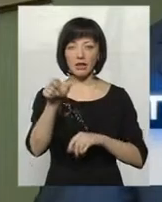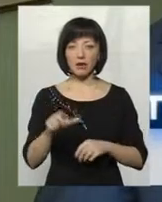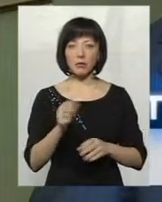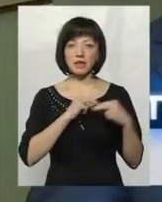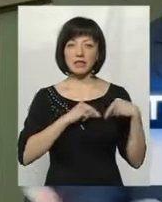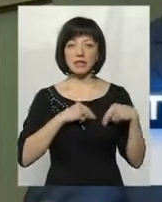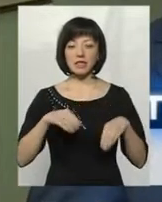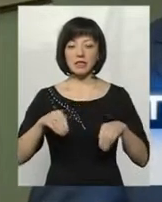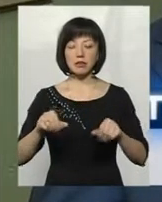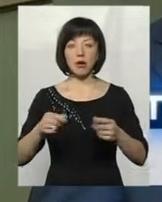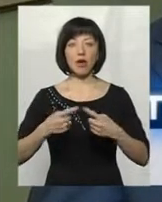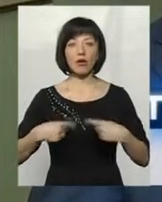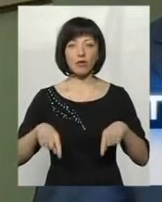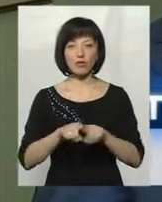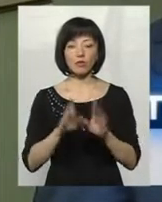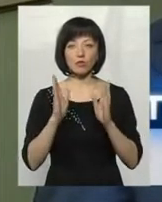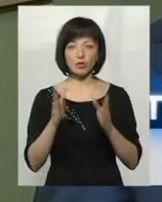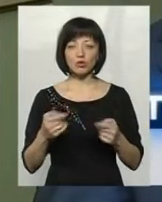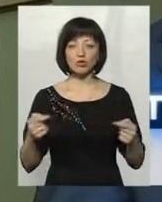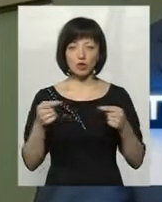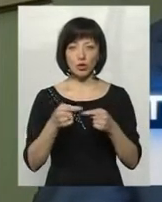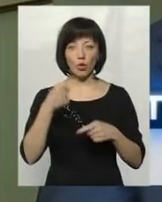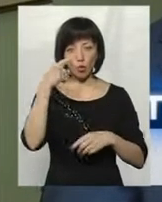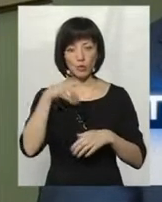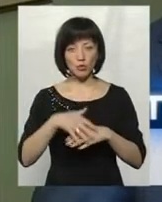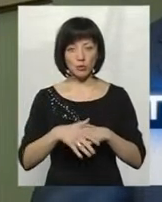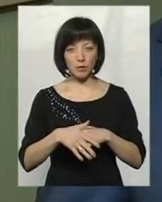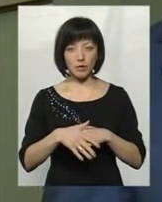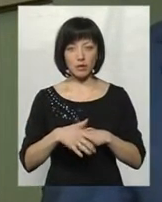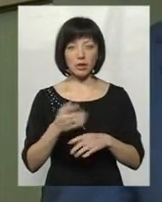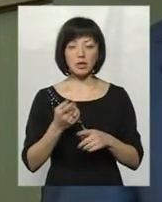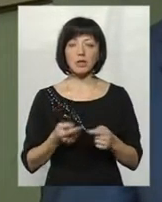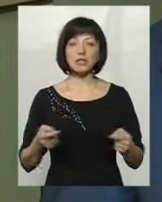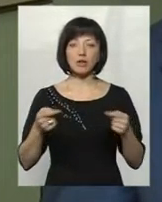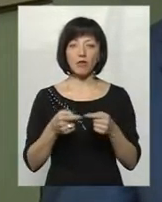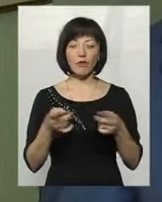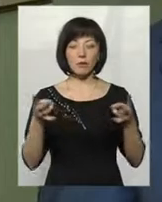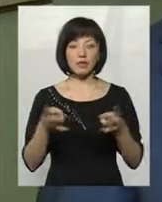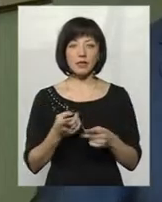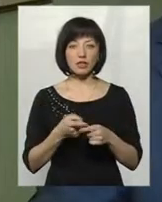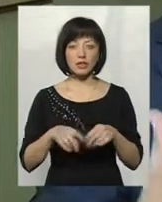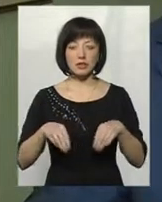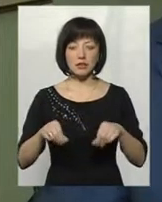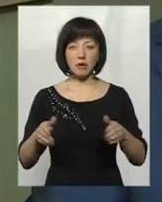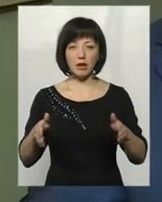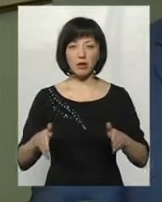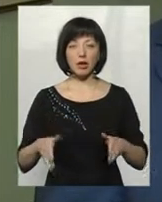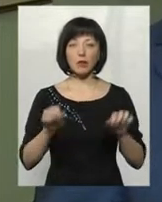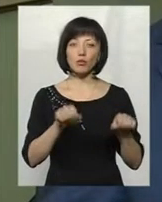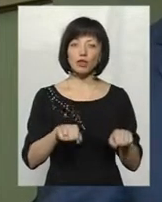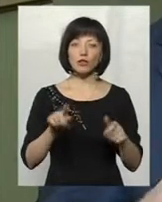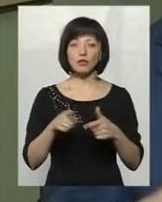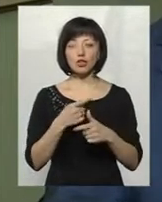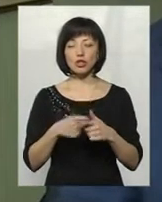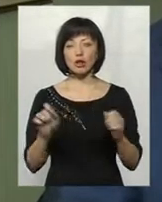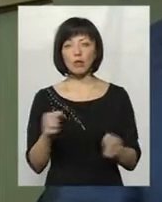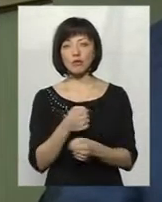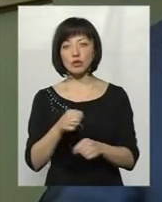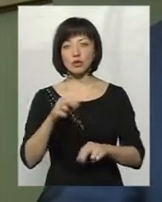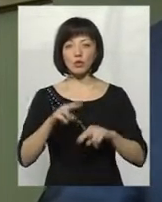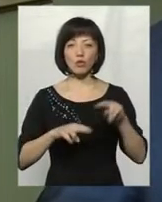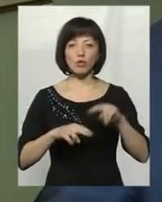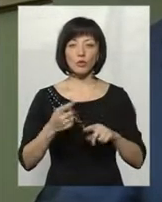відділу будуть чітко розуміти цільове призначення цієї земельної ділянки, можливість чи неможливість побудови